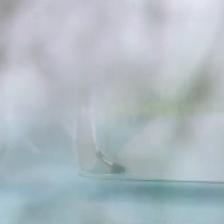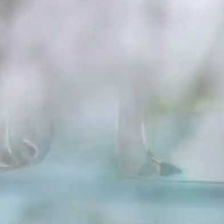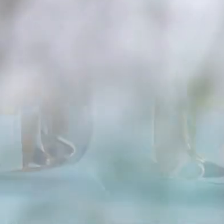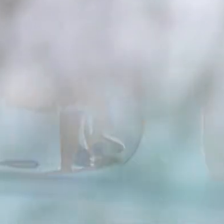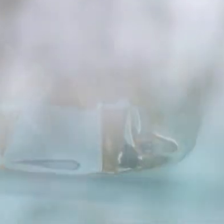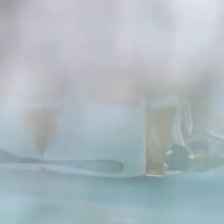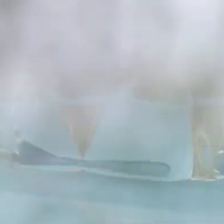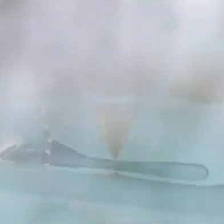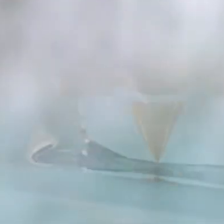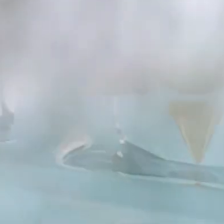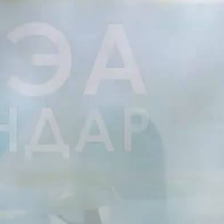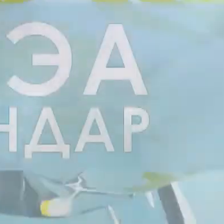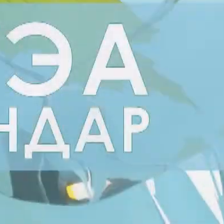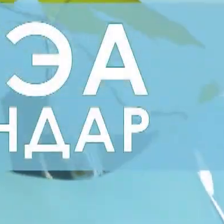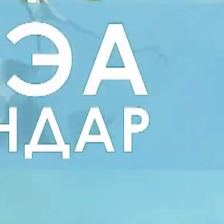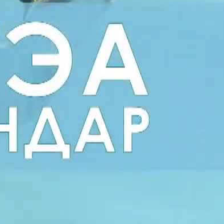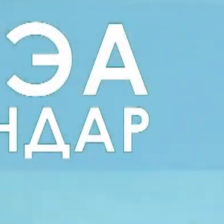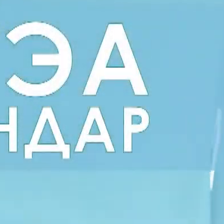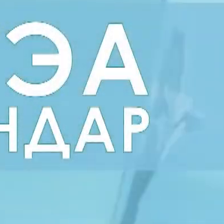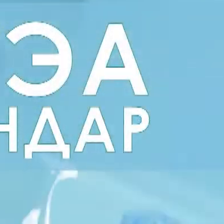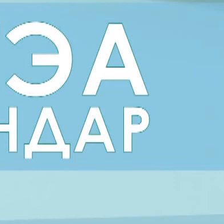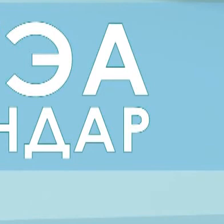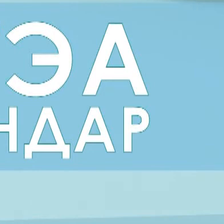ставілі на стол дадатковую талерку.